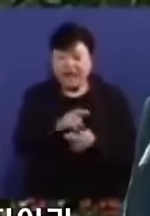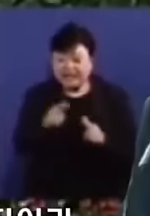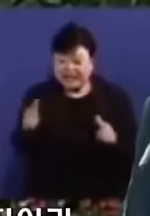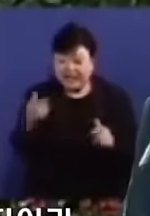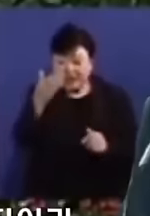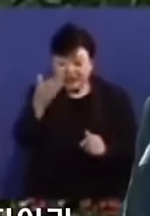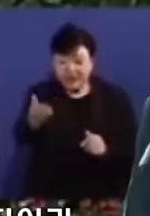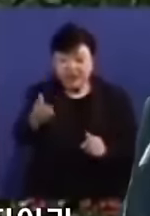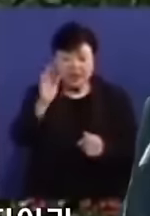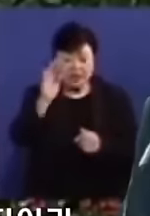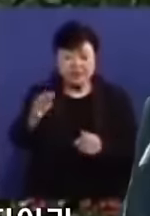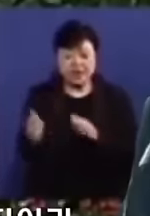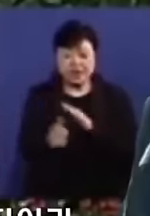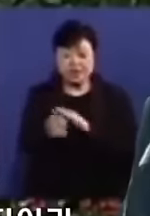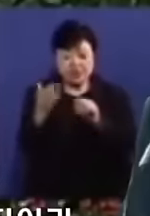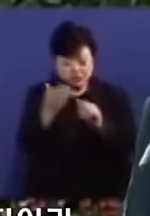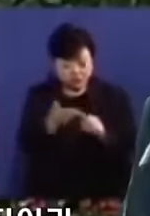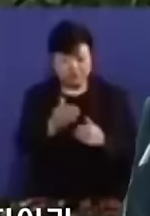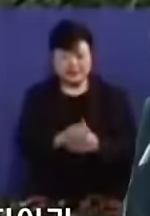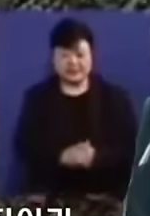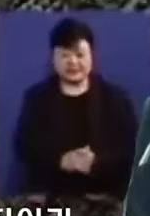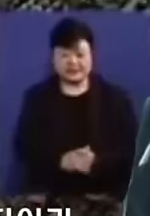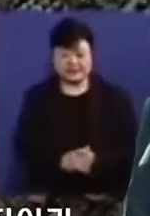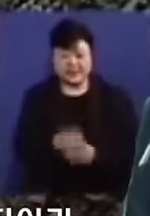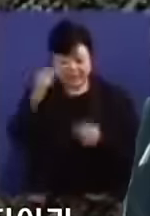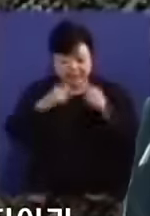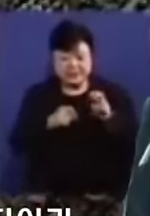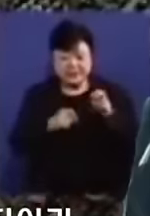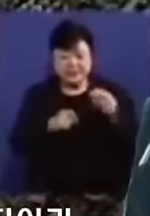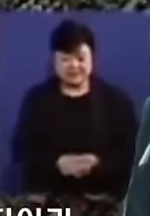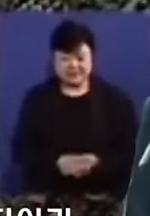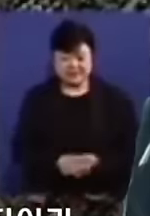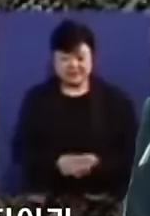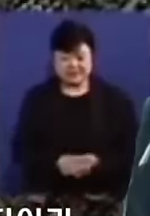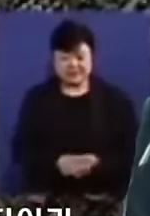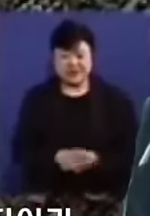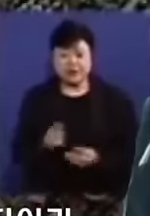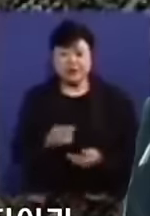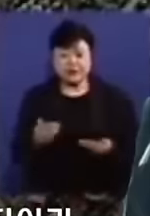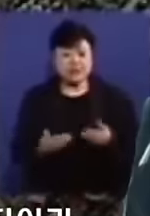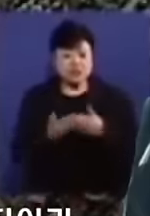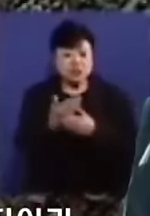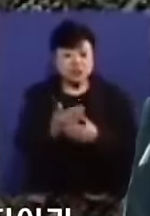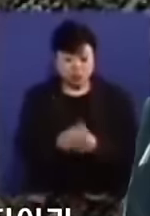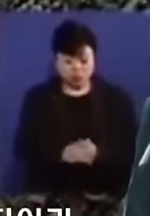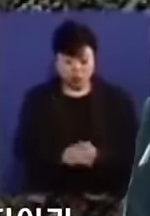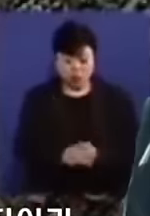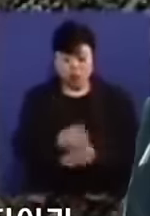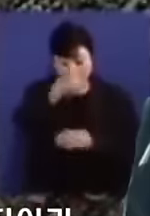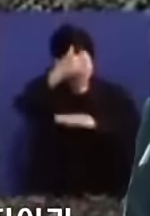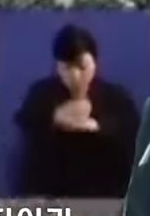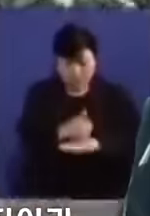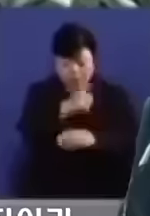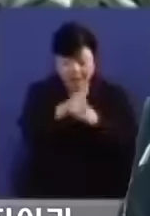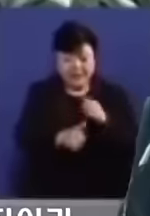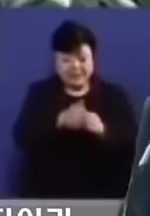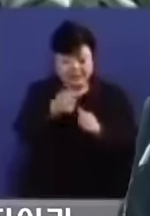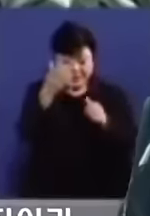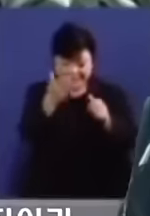아니니라. 너희에게 미래와 희망을 주는 것이니라. 예레미야서 29장 11절입니다. 어떤 일이 있어도 결과에는